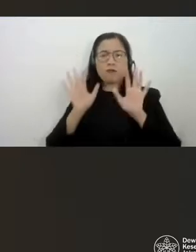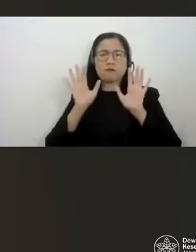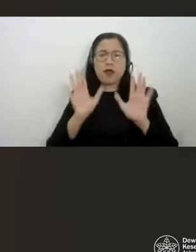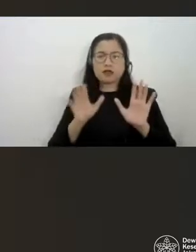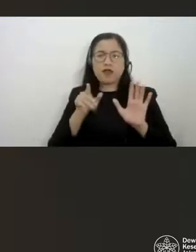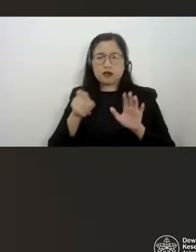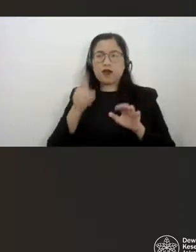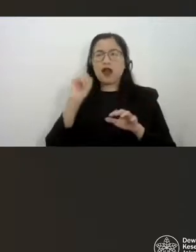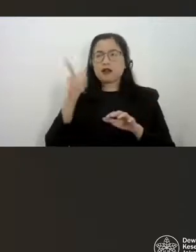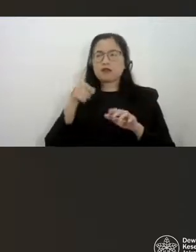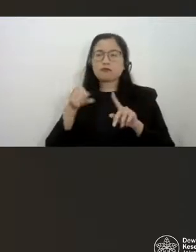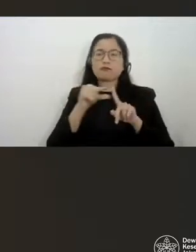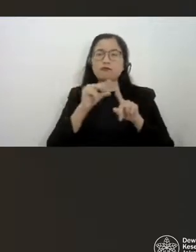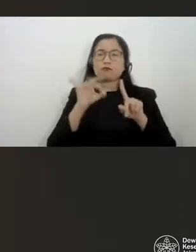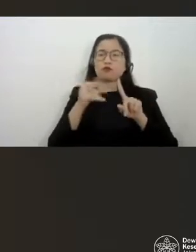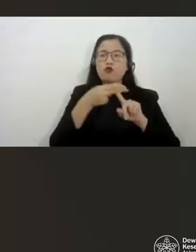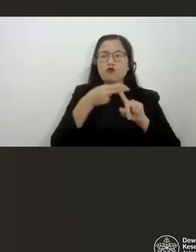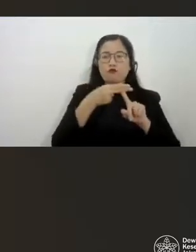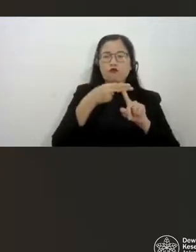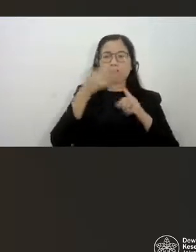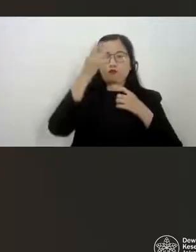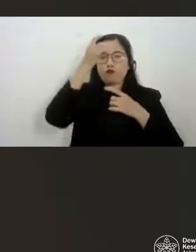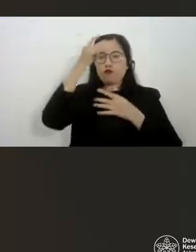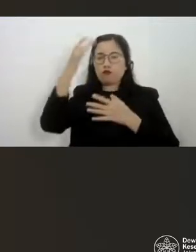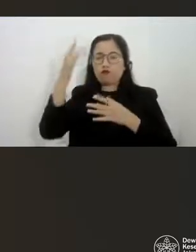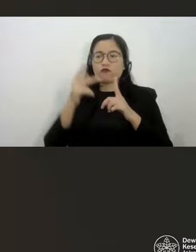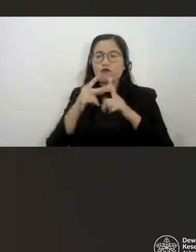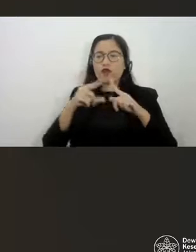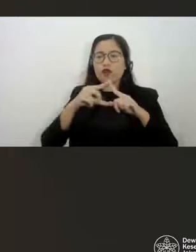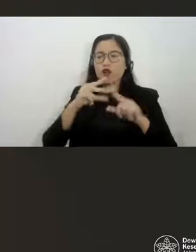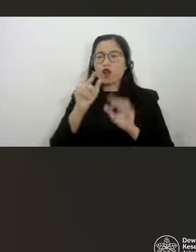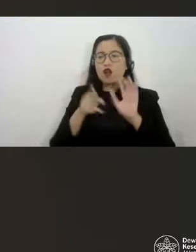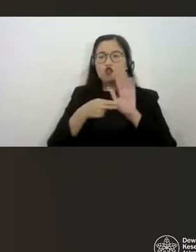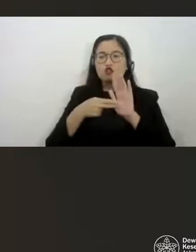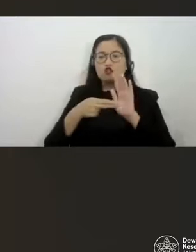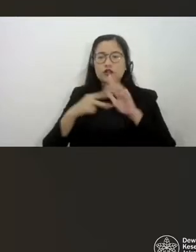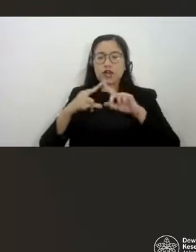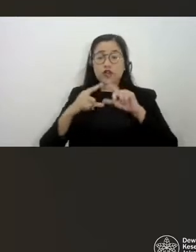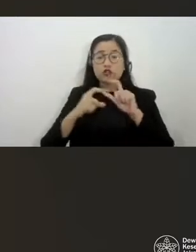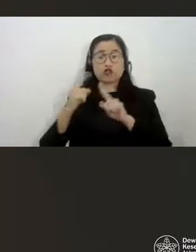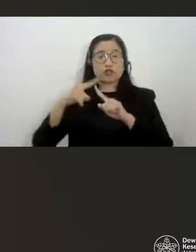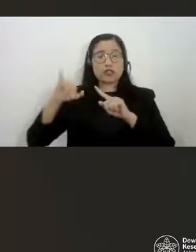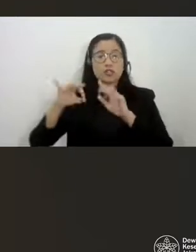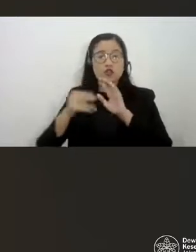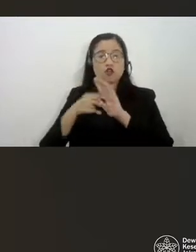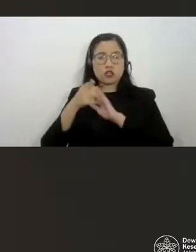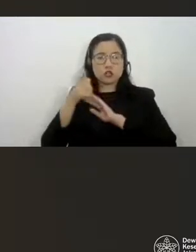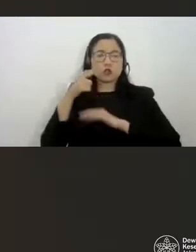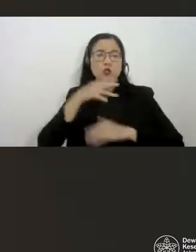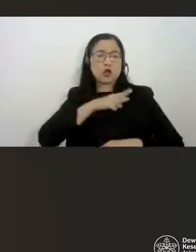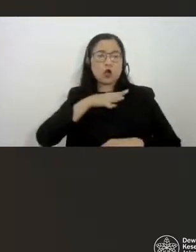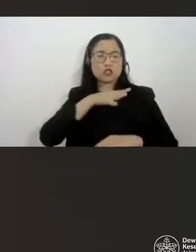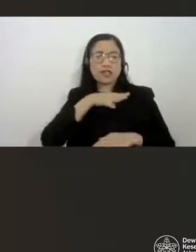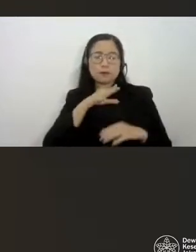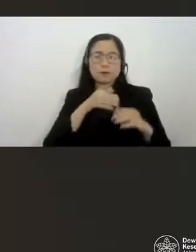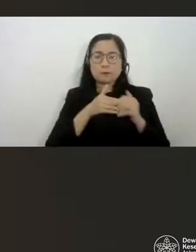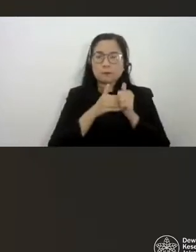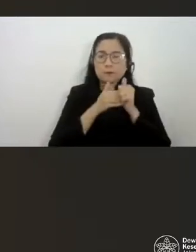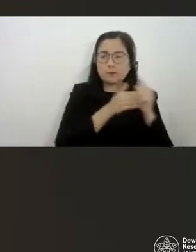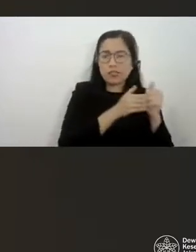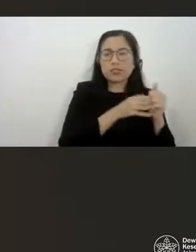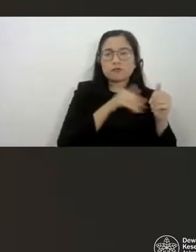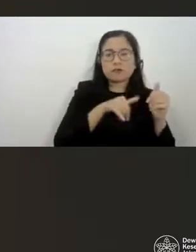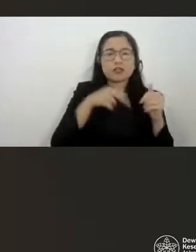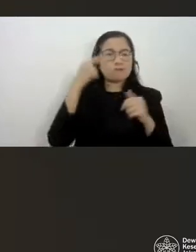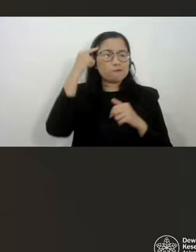jasa Profesor Dr. Harun Nasution sebagai dosen pembimbing yang menumbuh kembangkan pemikiran kritisnya dan menghargai Sultan